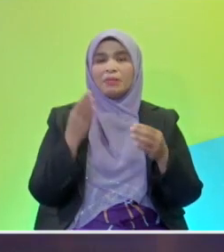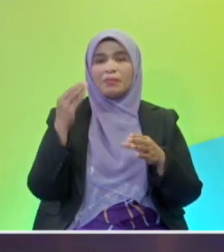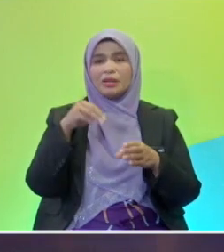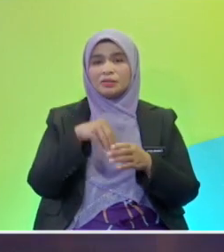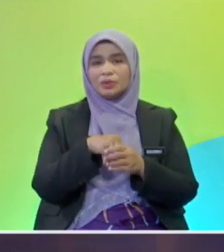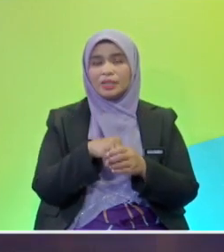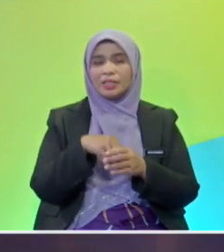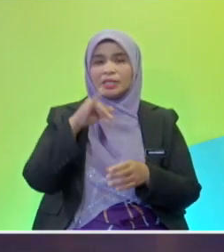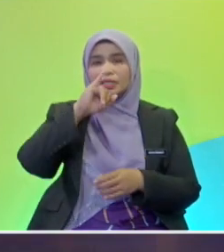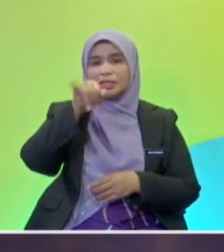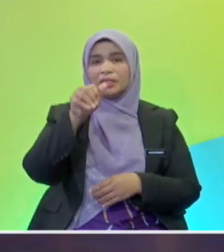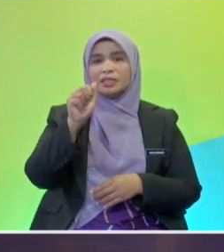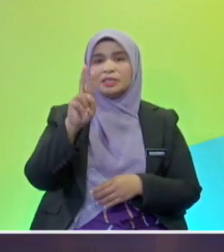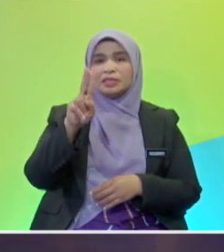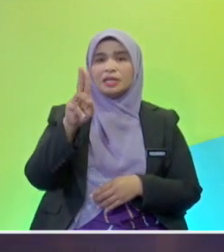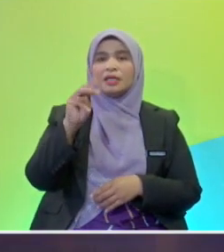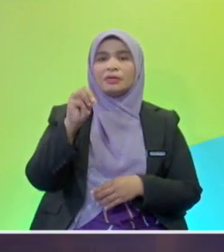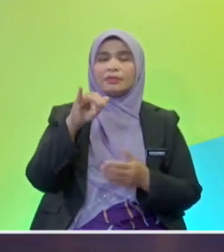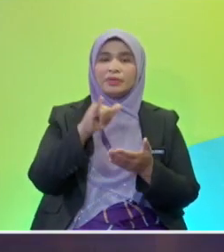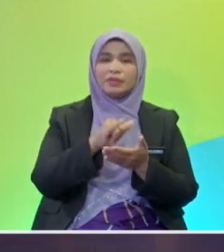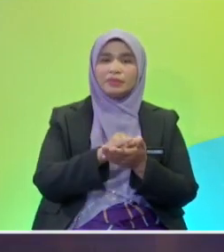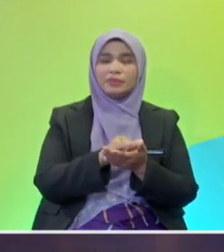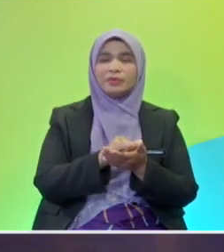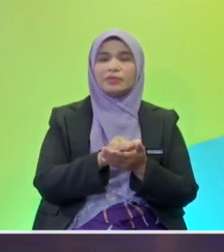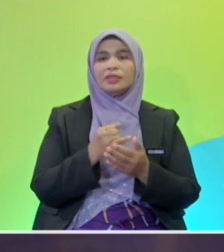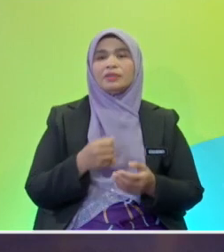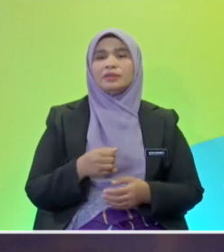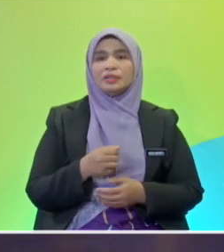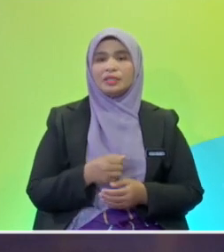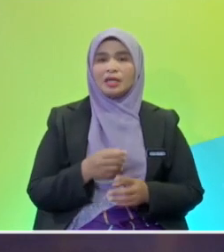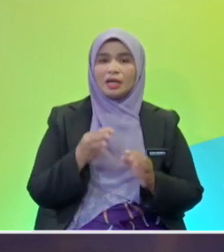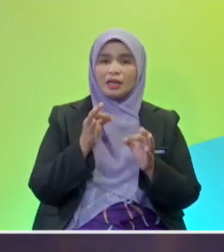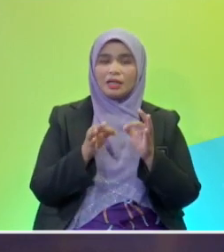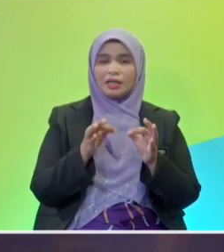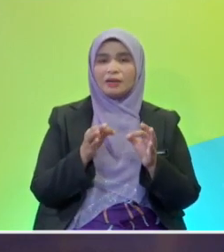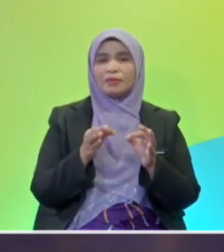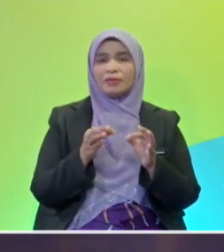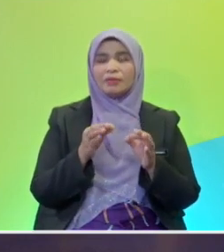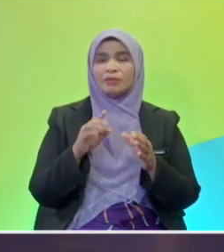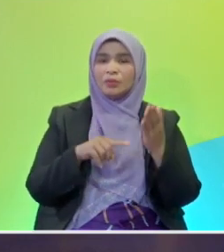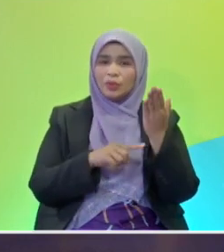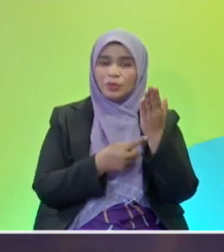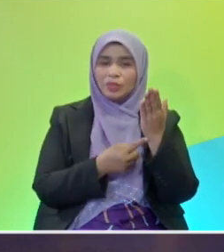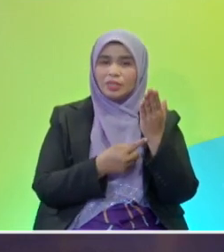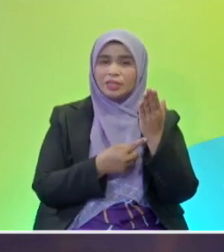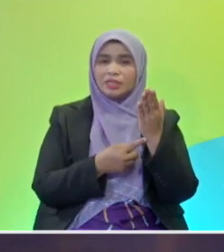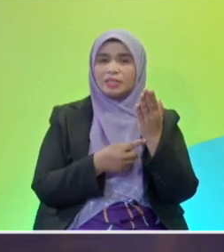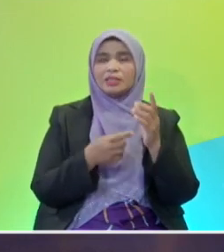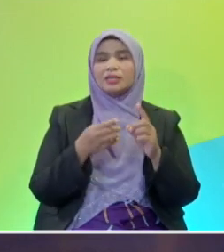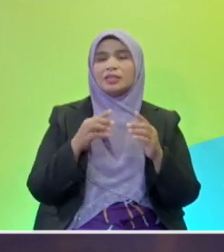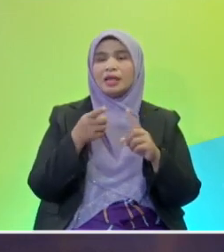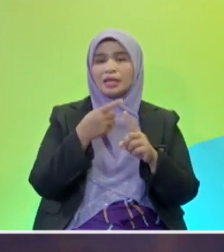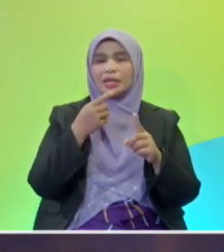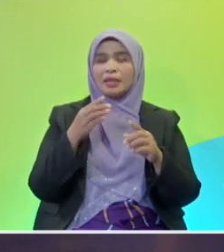bahagian bawah pergi bawah daripada bawah kalau bahagian atas pergi atas okey maksudnya permulaan Mira mula daripada